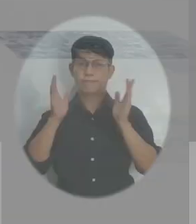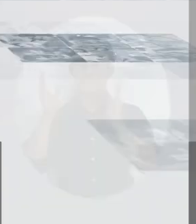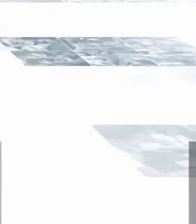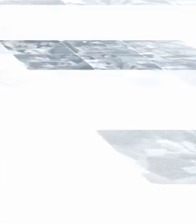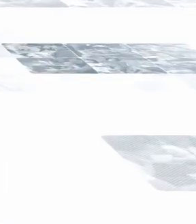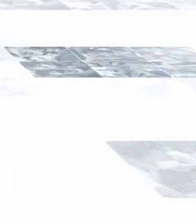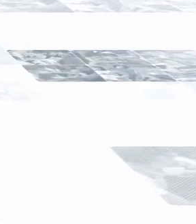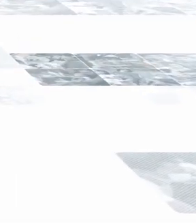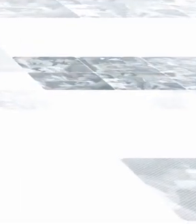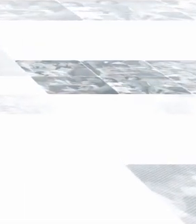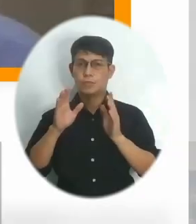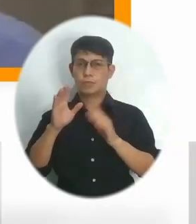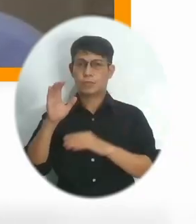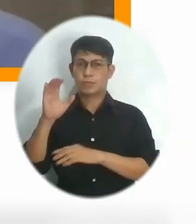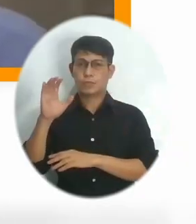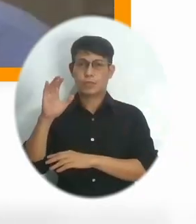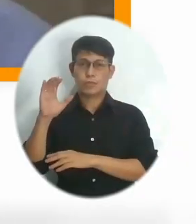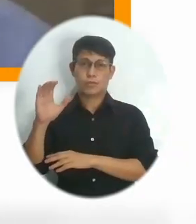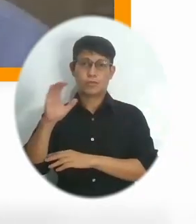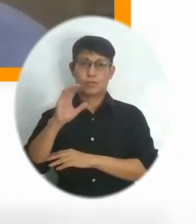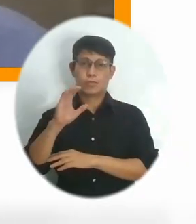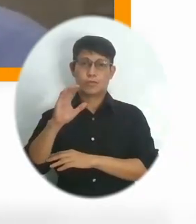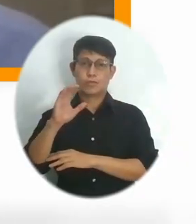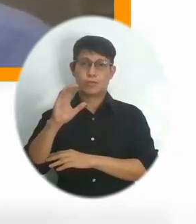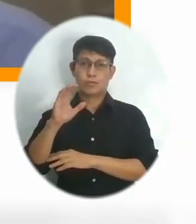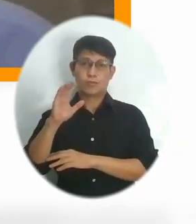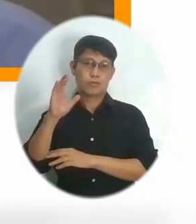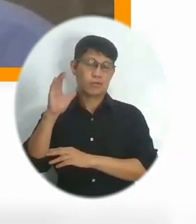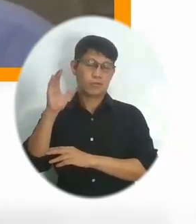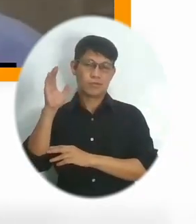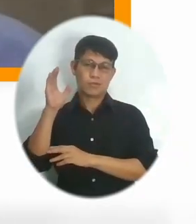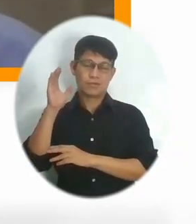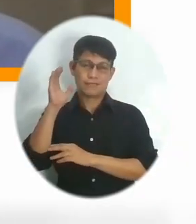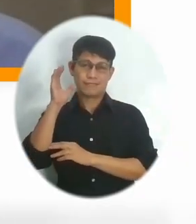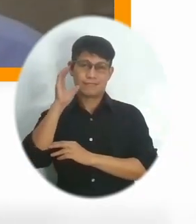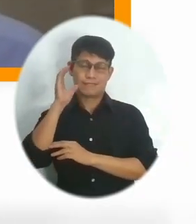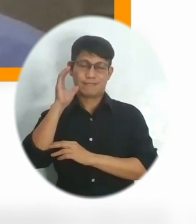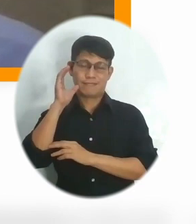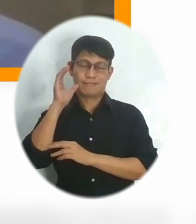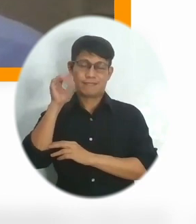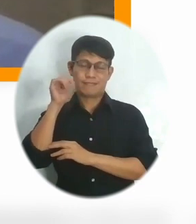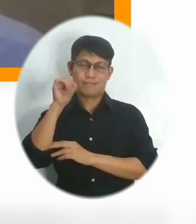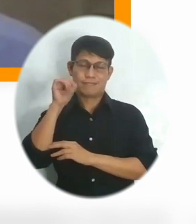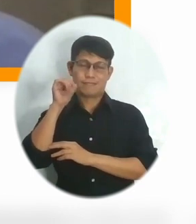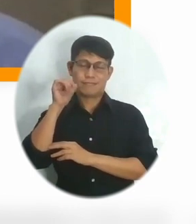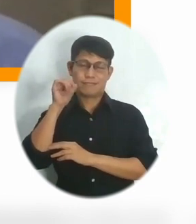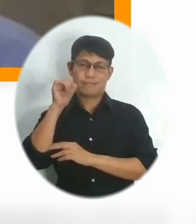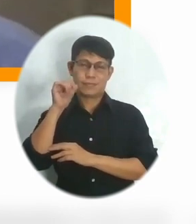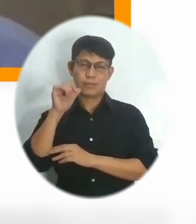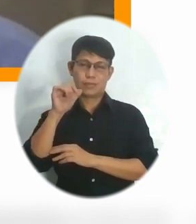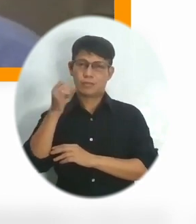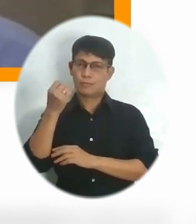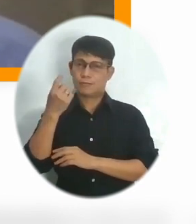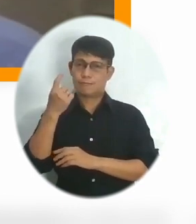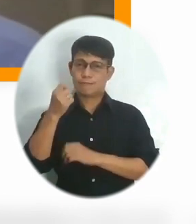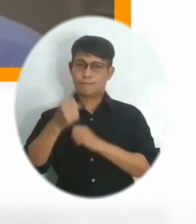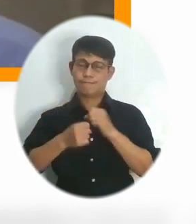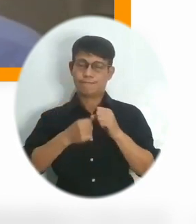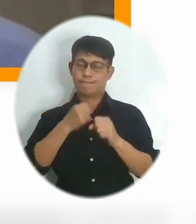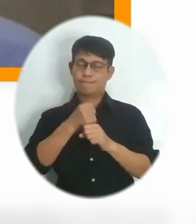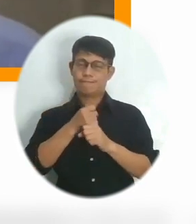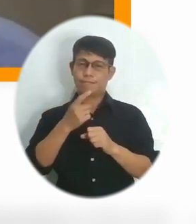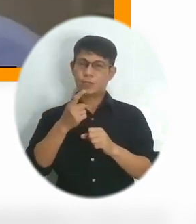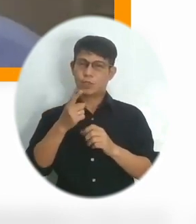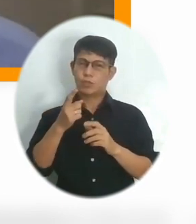ating programa. Sa North Caloocan na niniraan si Cash Andre Valentin. 11 taong gulang ang batang